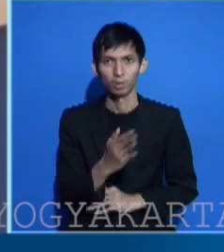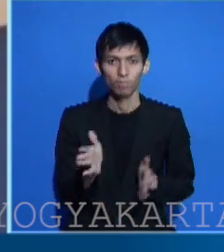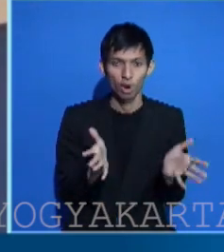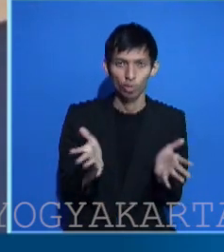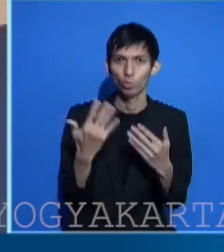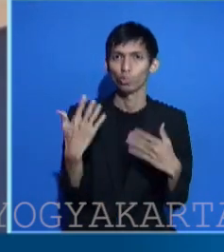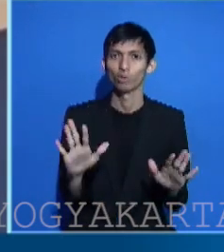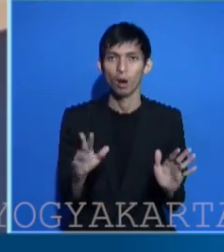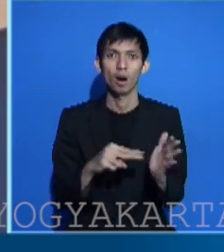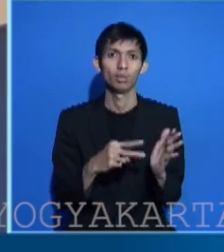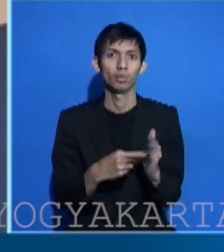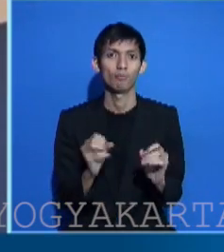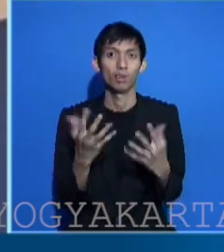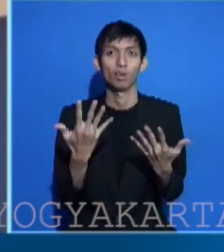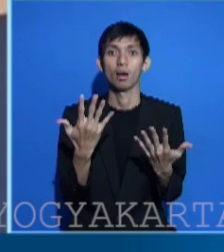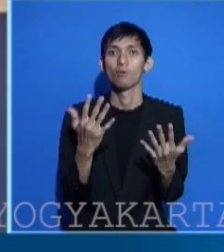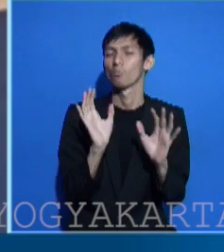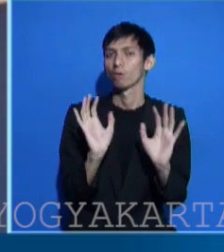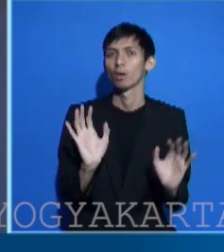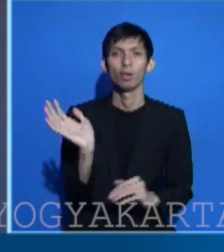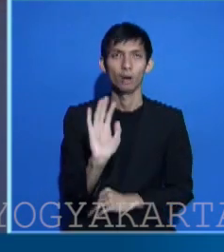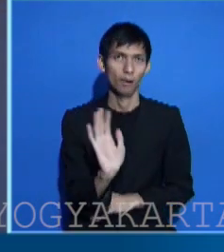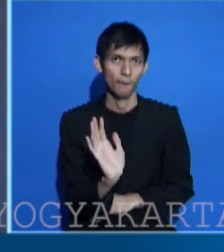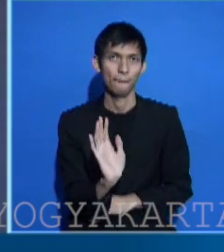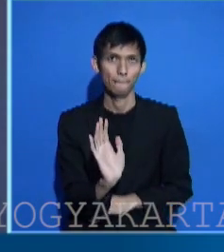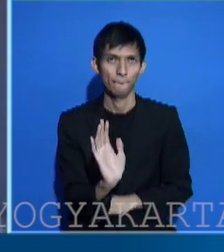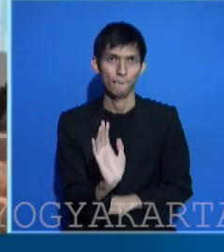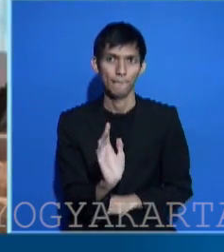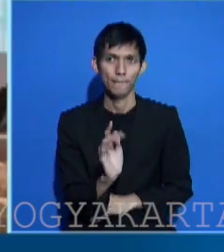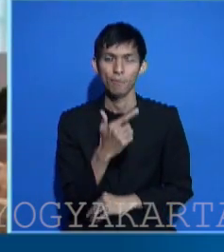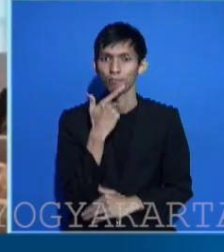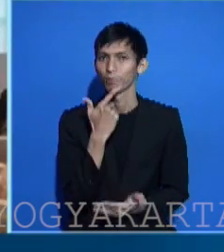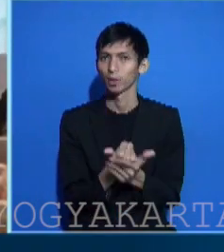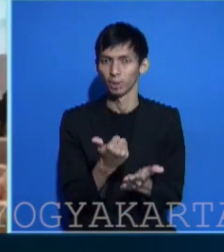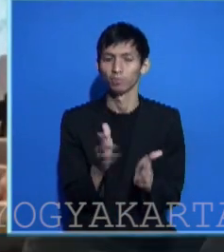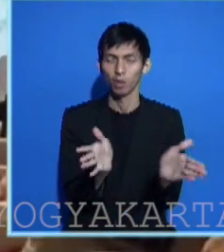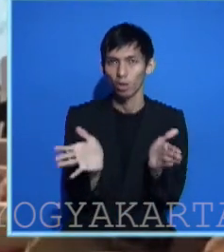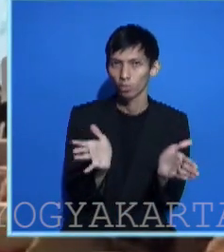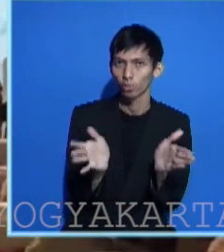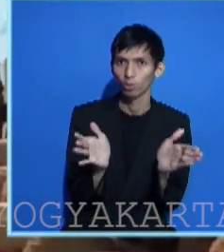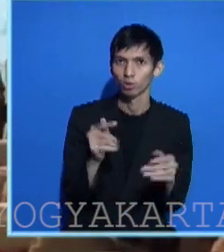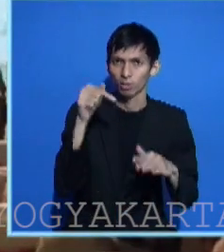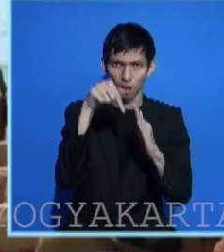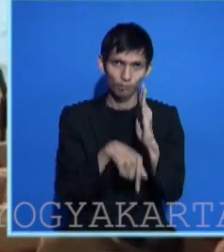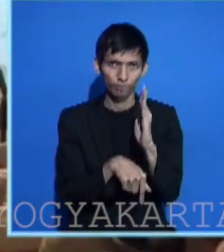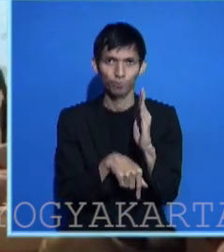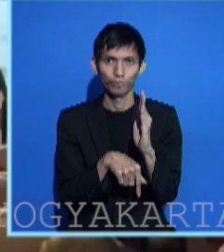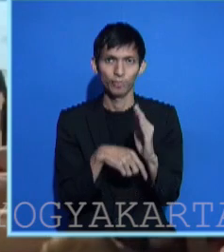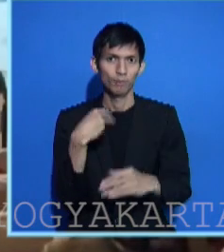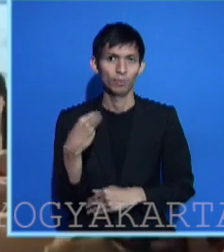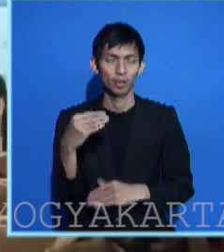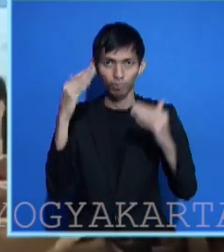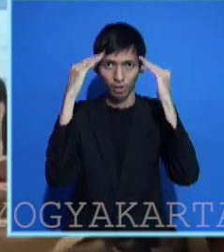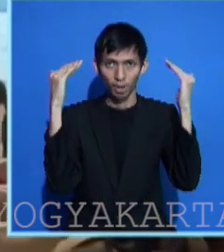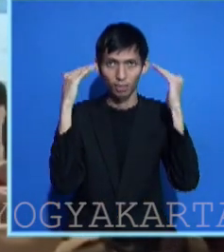ya dan kejadian luar biasa dari Penanganannya yang harus Kementerian Pertanian juga memberikan